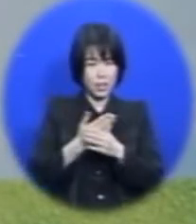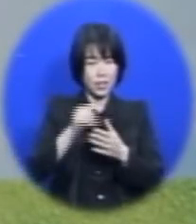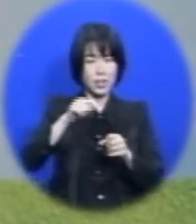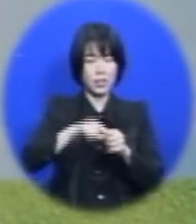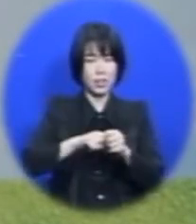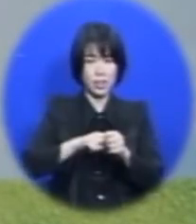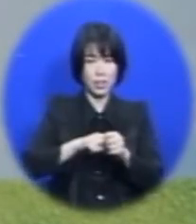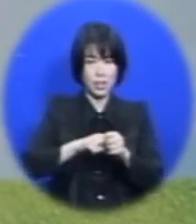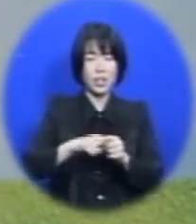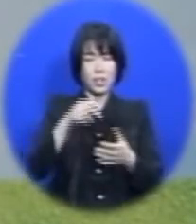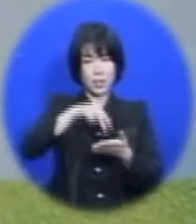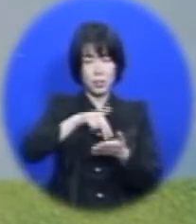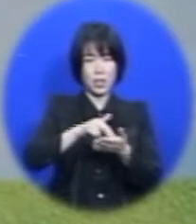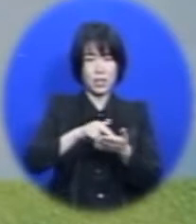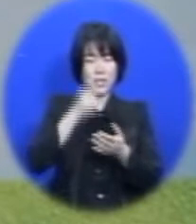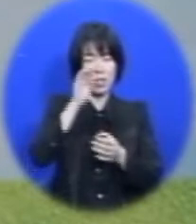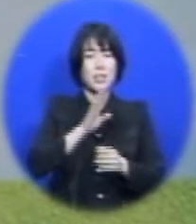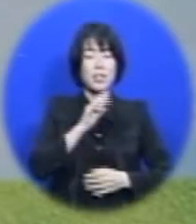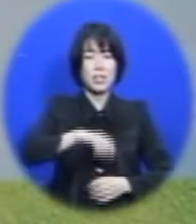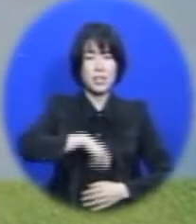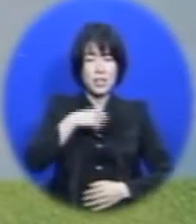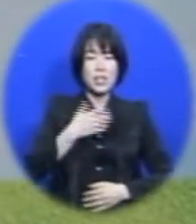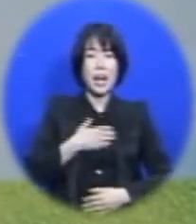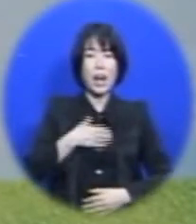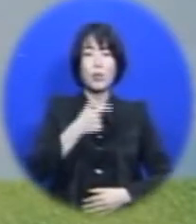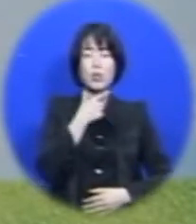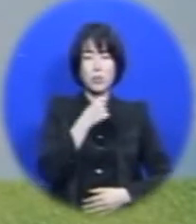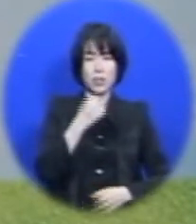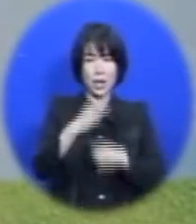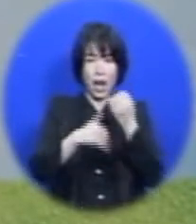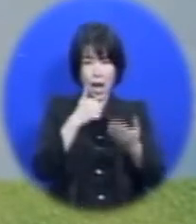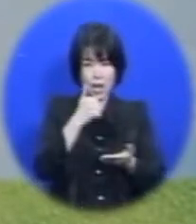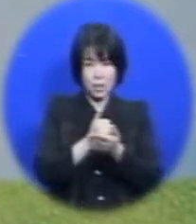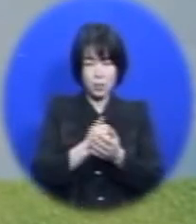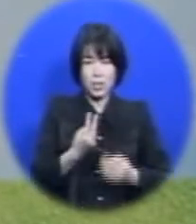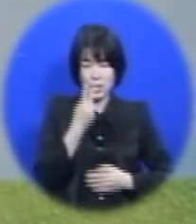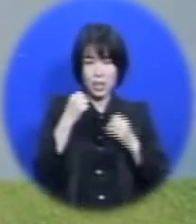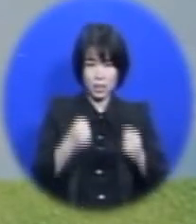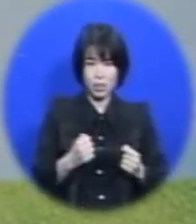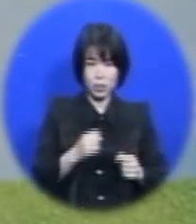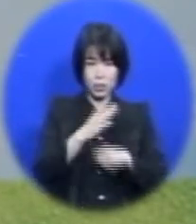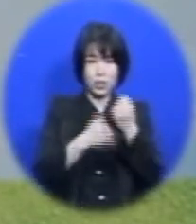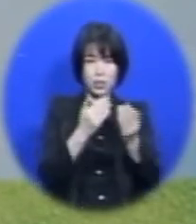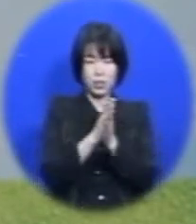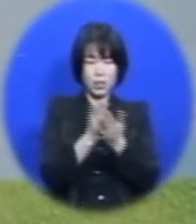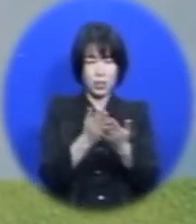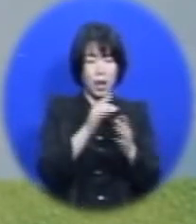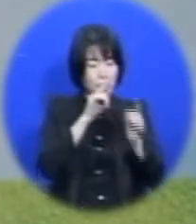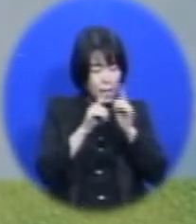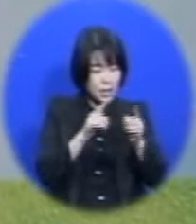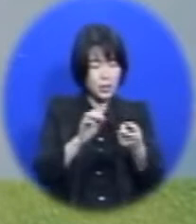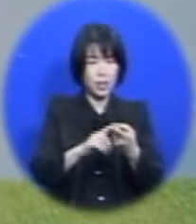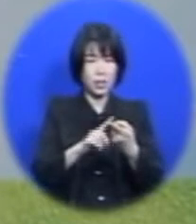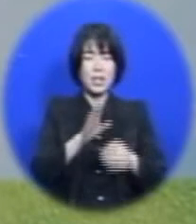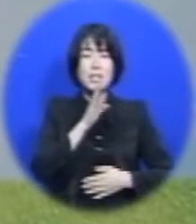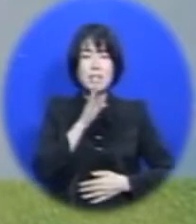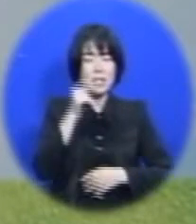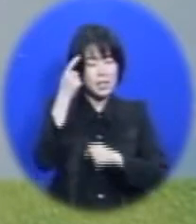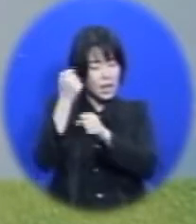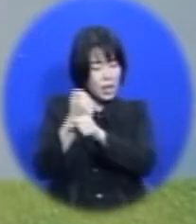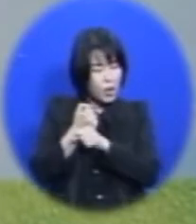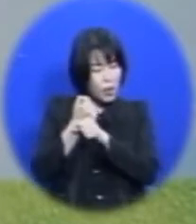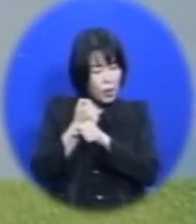싶어서 하나님은 정말 살아계시며 성경책은 하나님의 말씀인가를 정말 그가